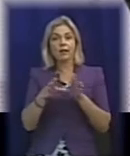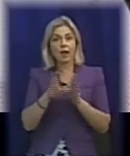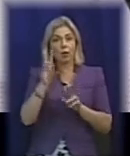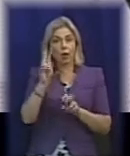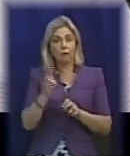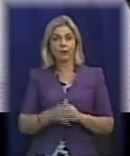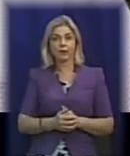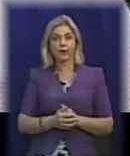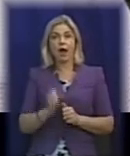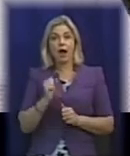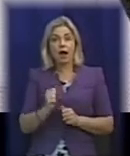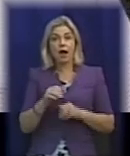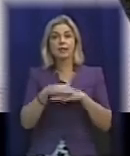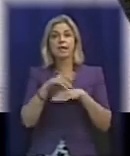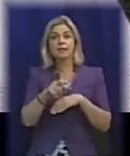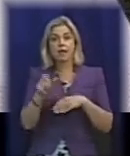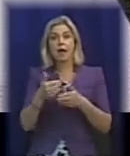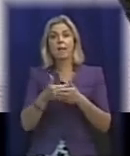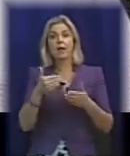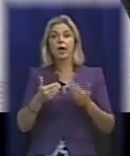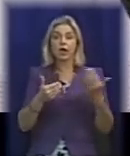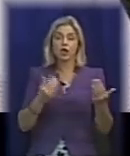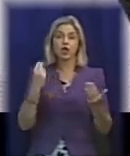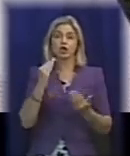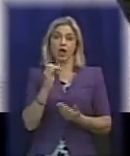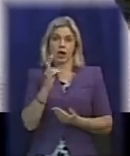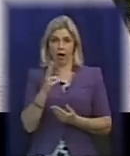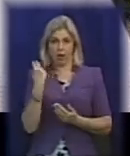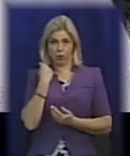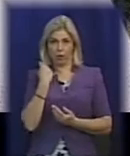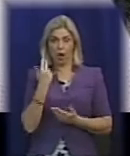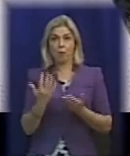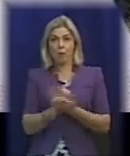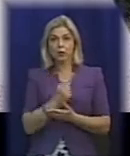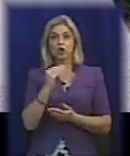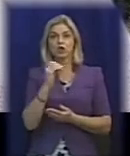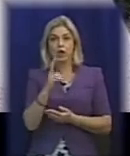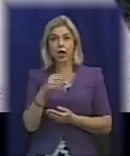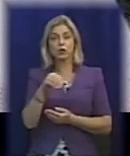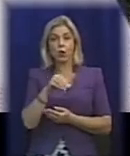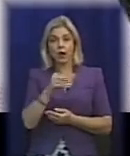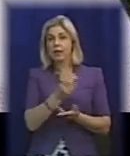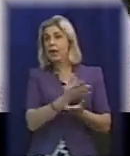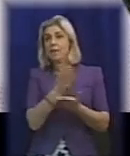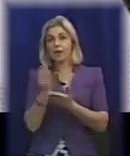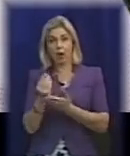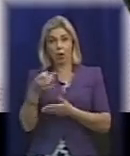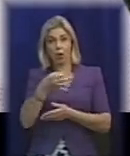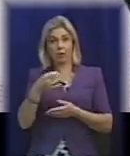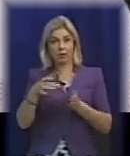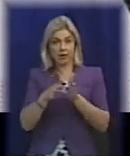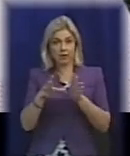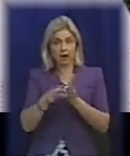а населення має перед ЖЕКом заборгованість. І виходить, що ЖЕК «Соляни» не платить обленерго, і вони